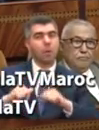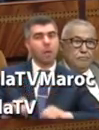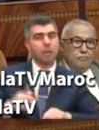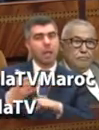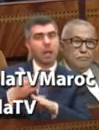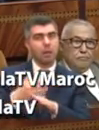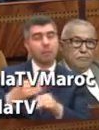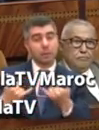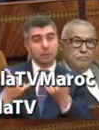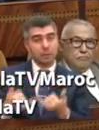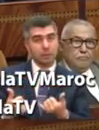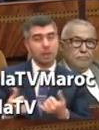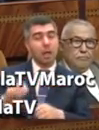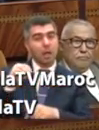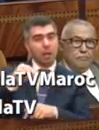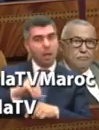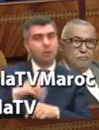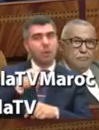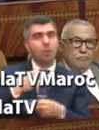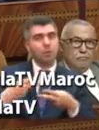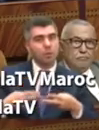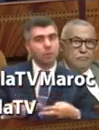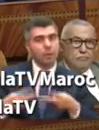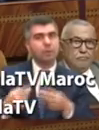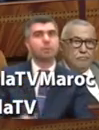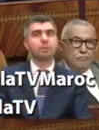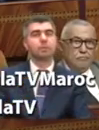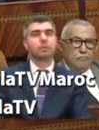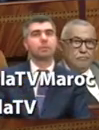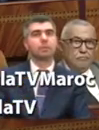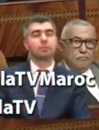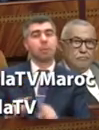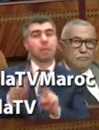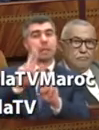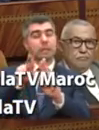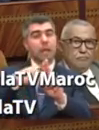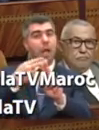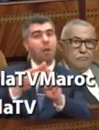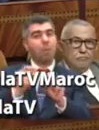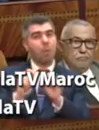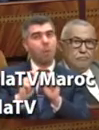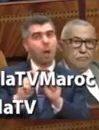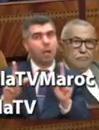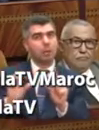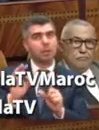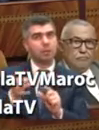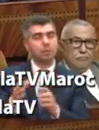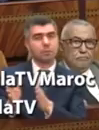لحد ساعه انا كنعاود ناكد لكم الا كانت يعني شي جواب واضح. انتهى الوقت سيد